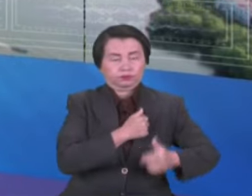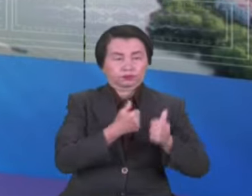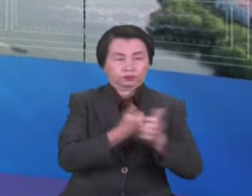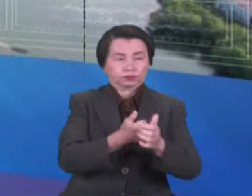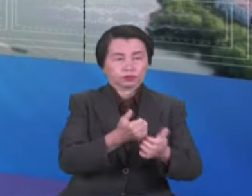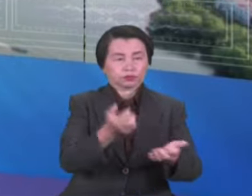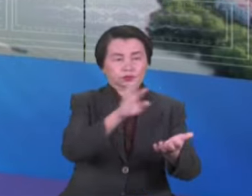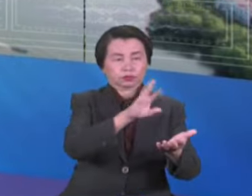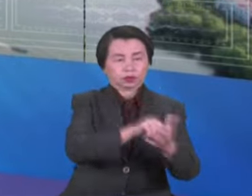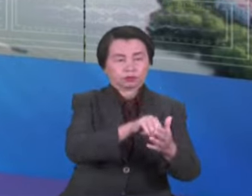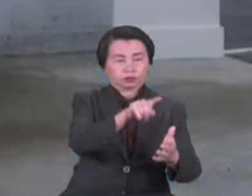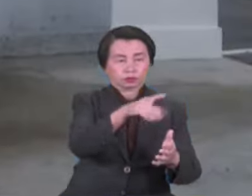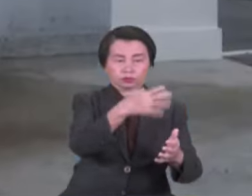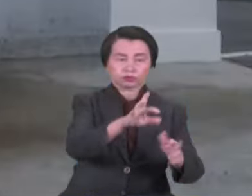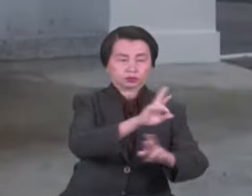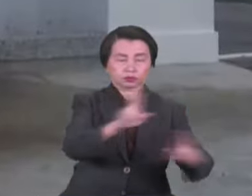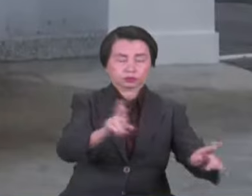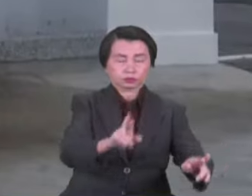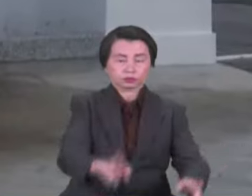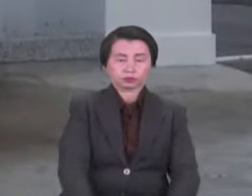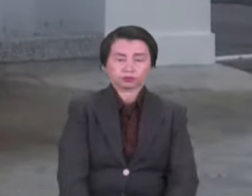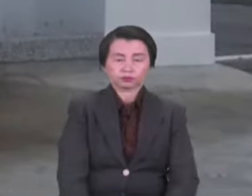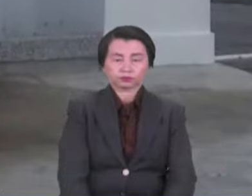telah disediakan.